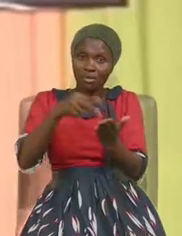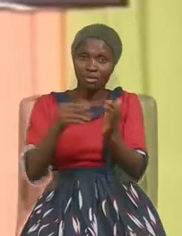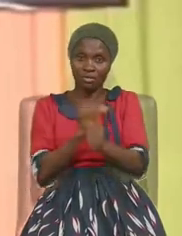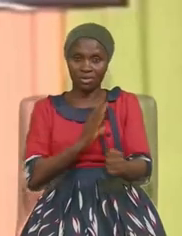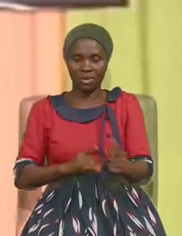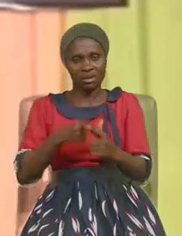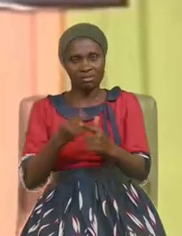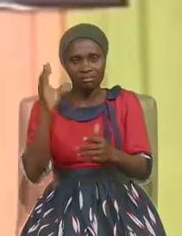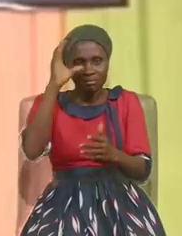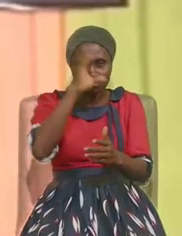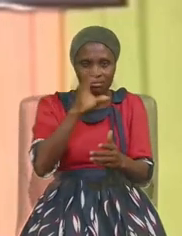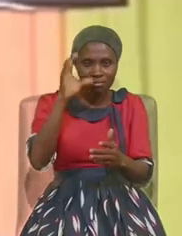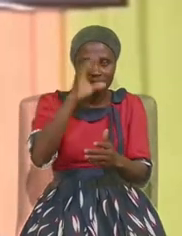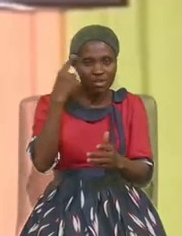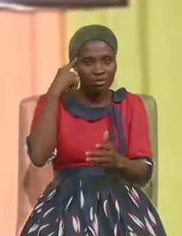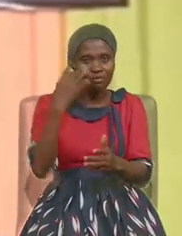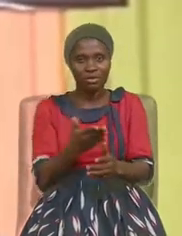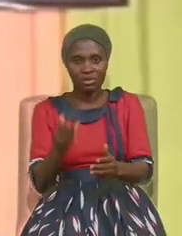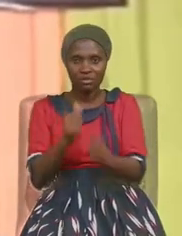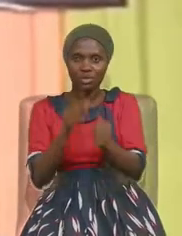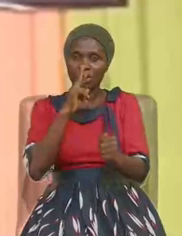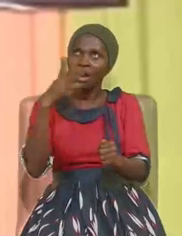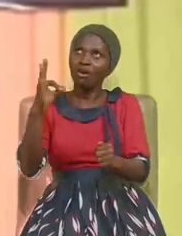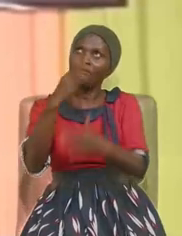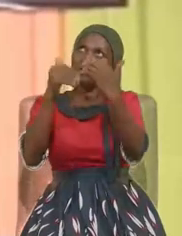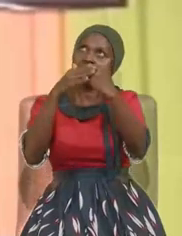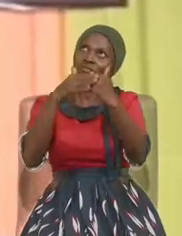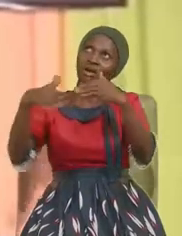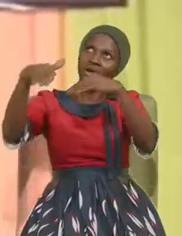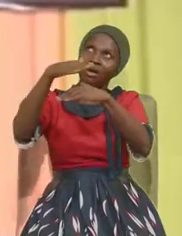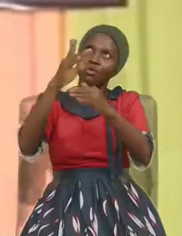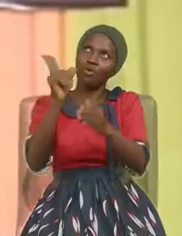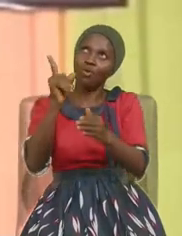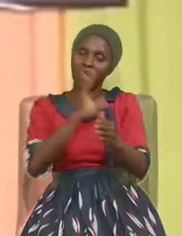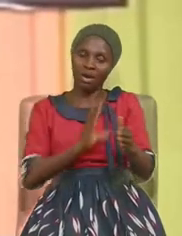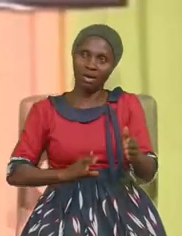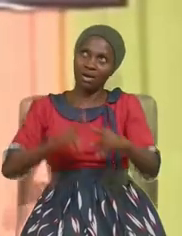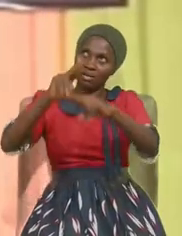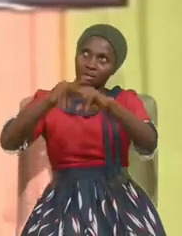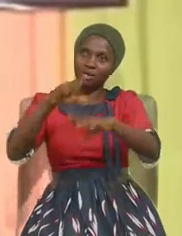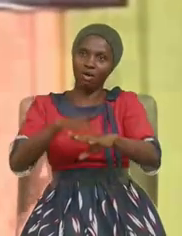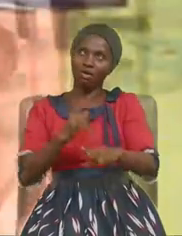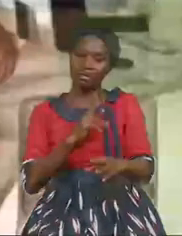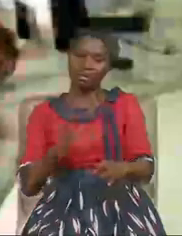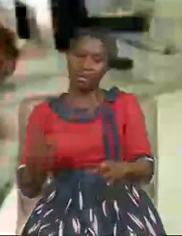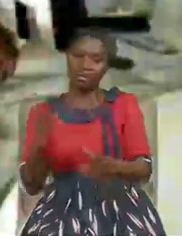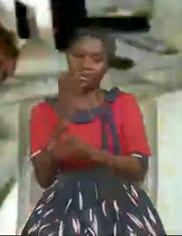haut. Où Christ est assis à la droite de Dieu.